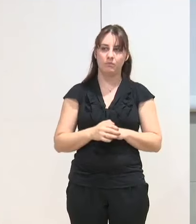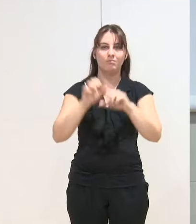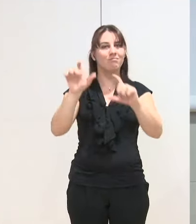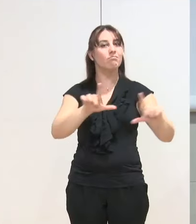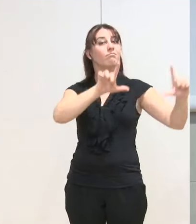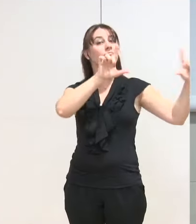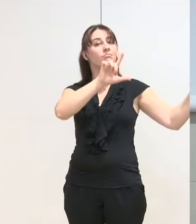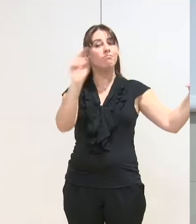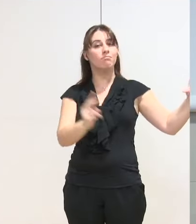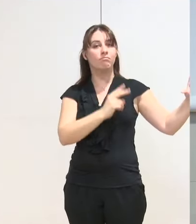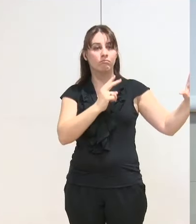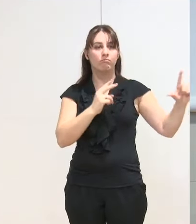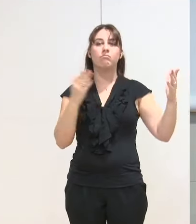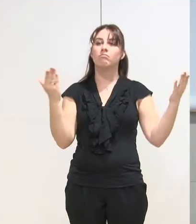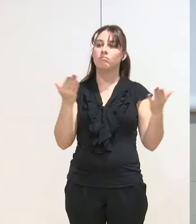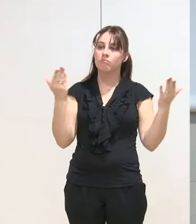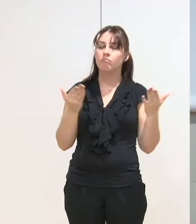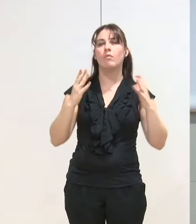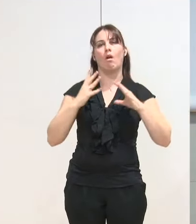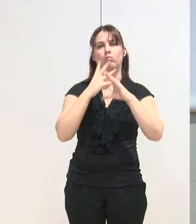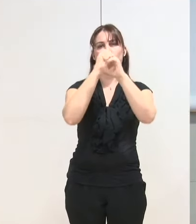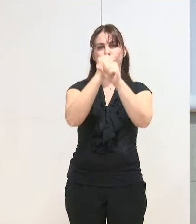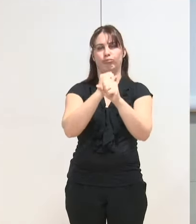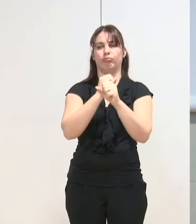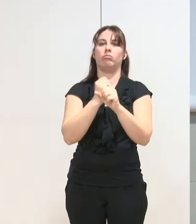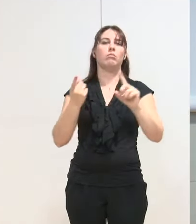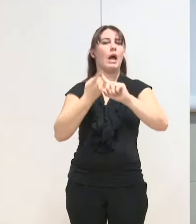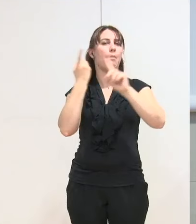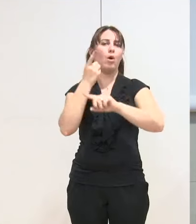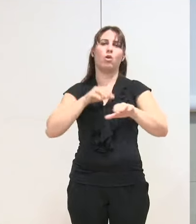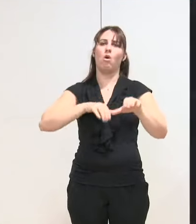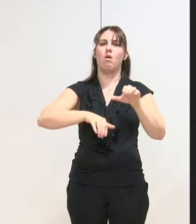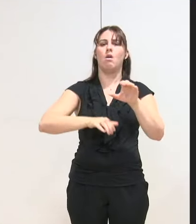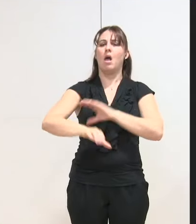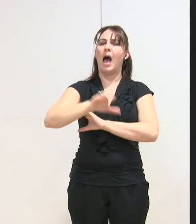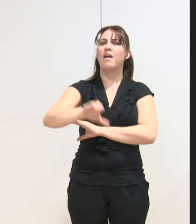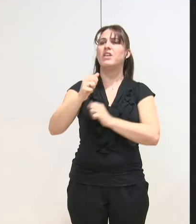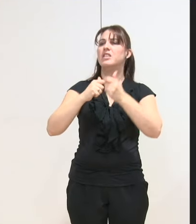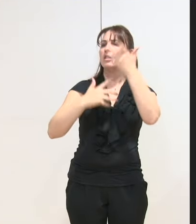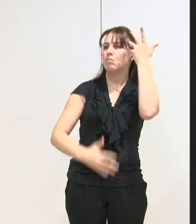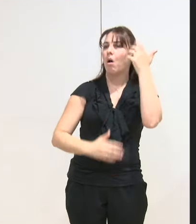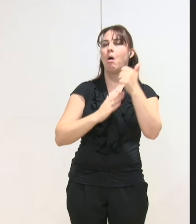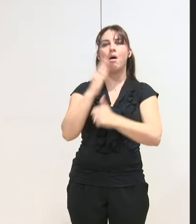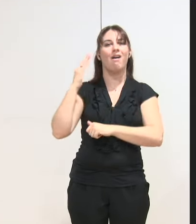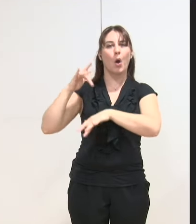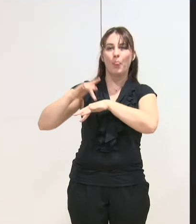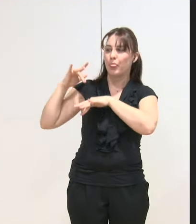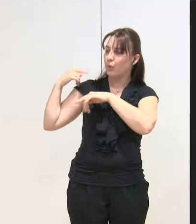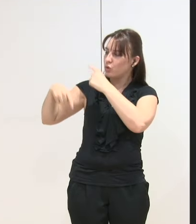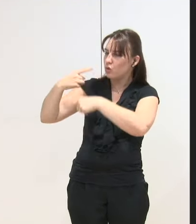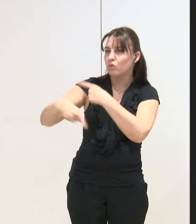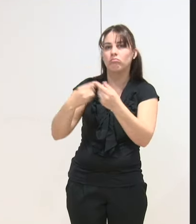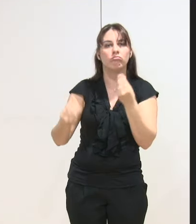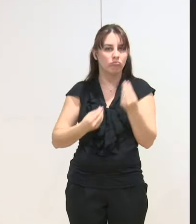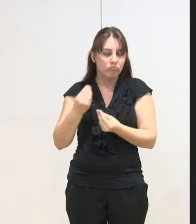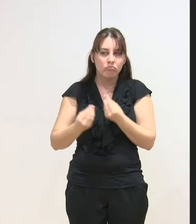diapositive nous avons rappelé les principaux investissements donc les projets réalisés ou en cours